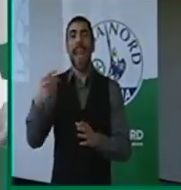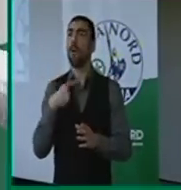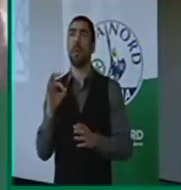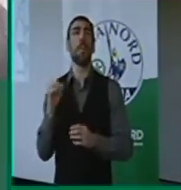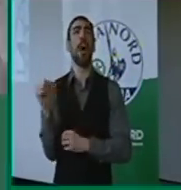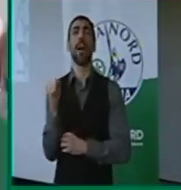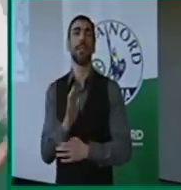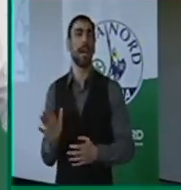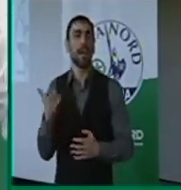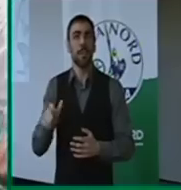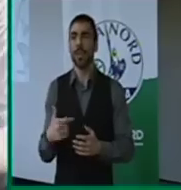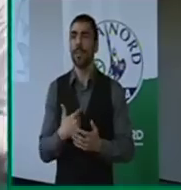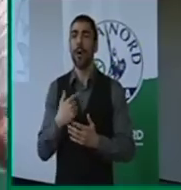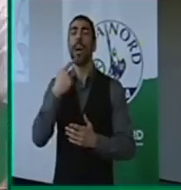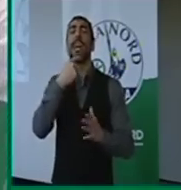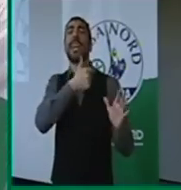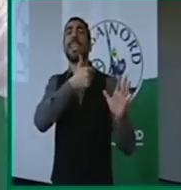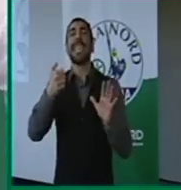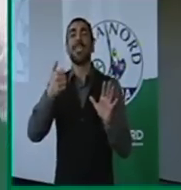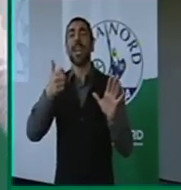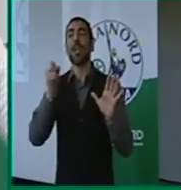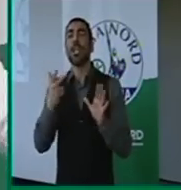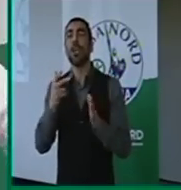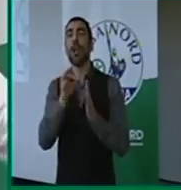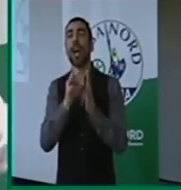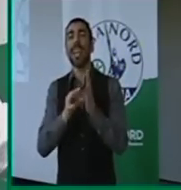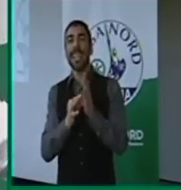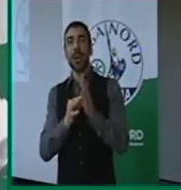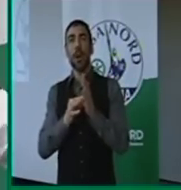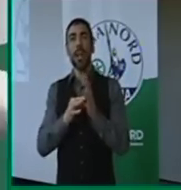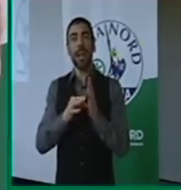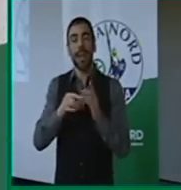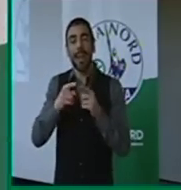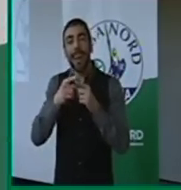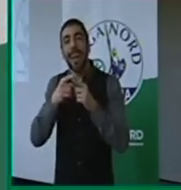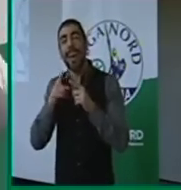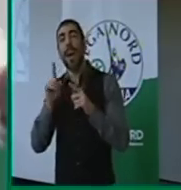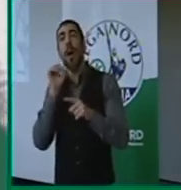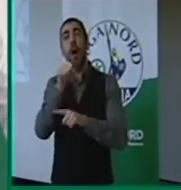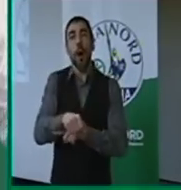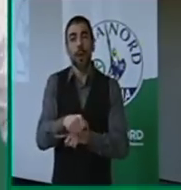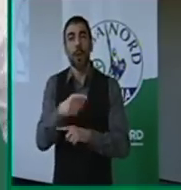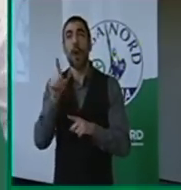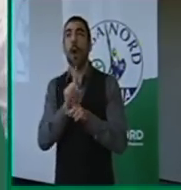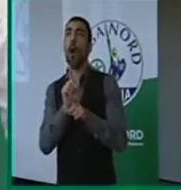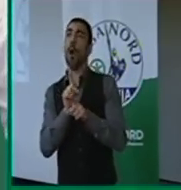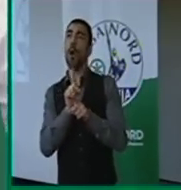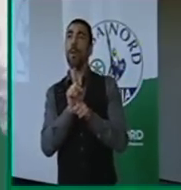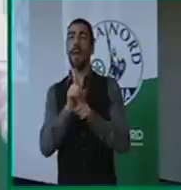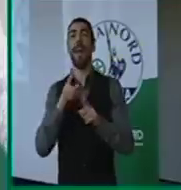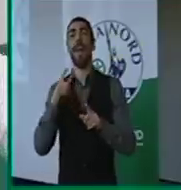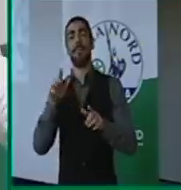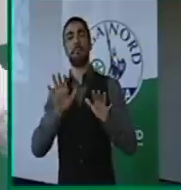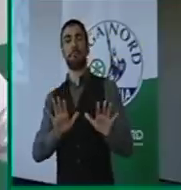cazzata Sì abbiam fatto 618 articoli di fondo dicendo il contrario però per per distrarre un po' per per calmare le